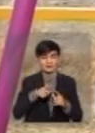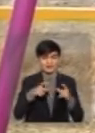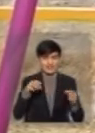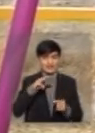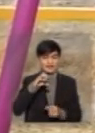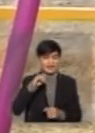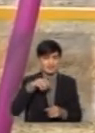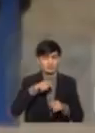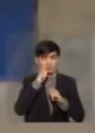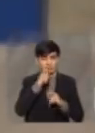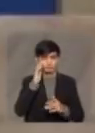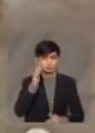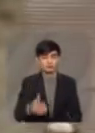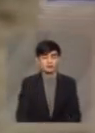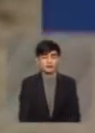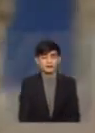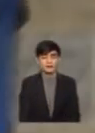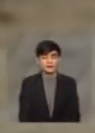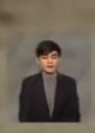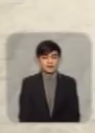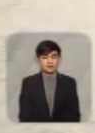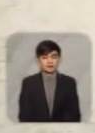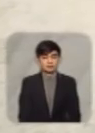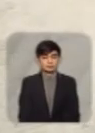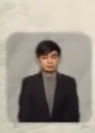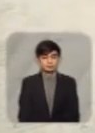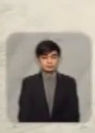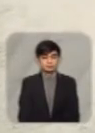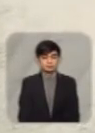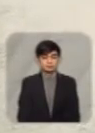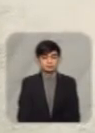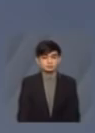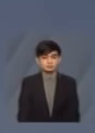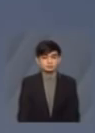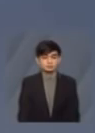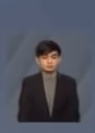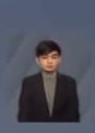төлетеді. Жанат Молдашева, Фархат Тәжібаев, Информбюро, Атырау облысы.